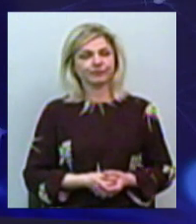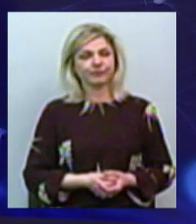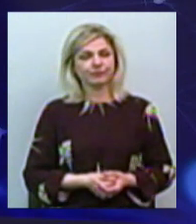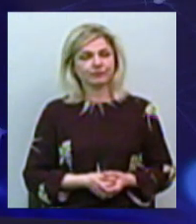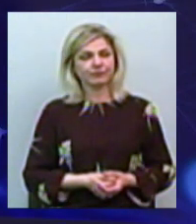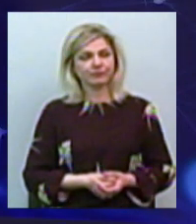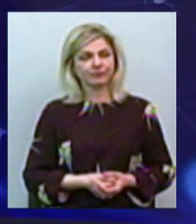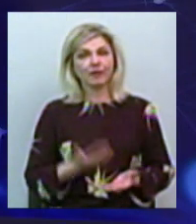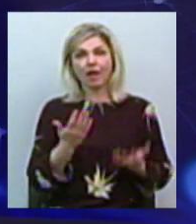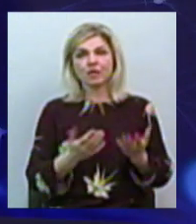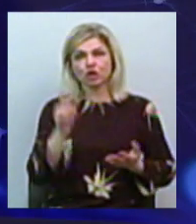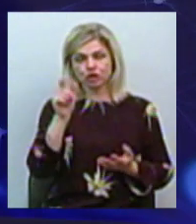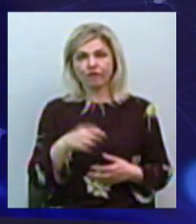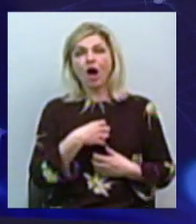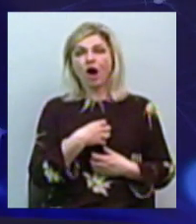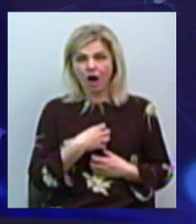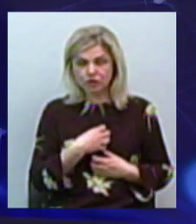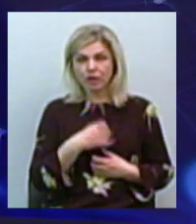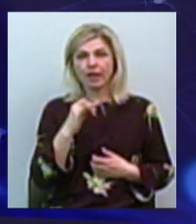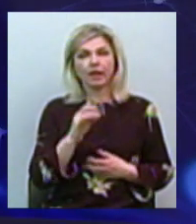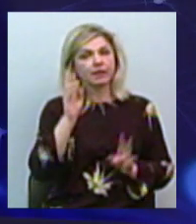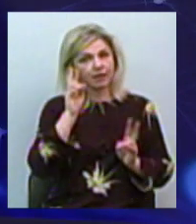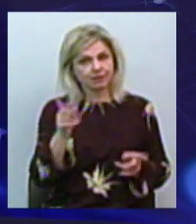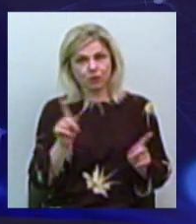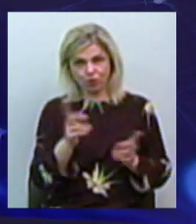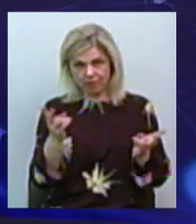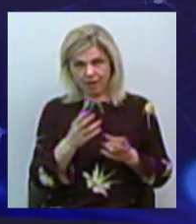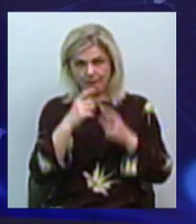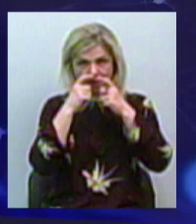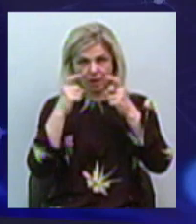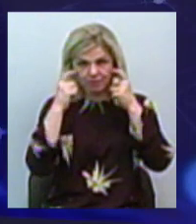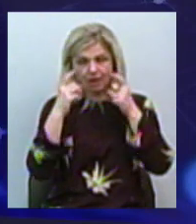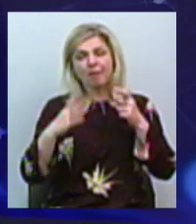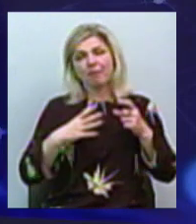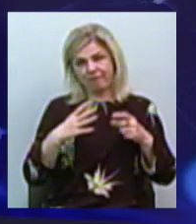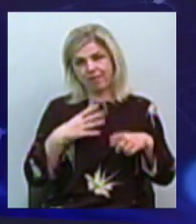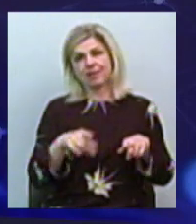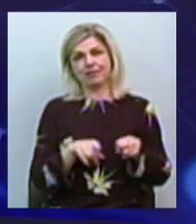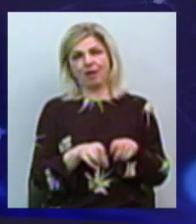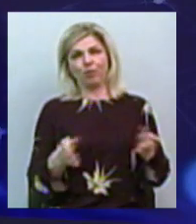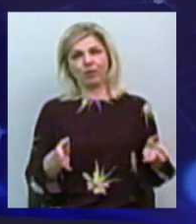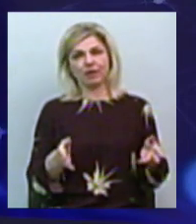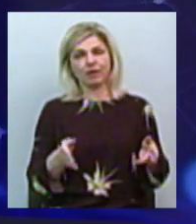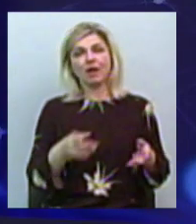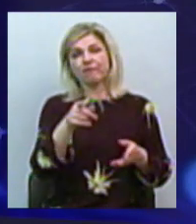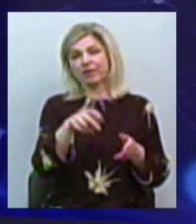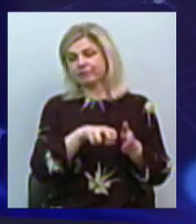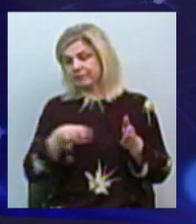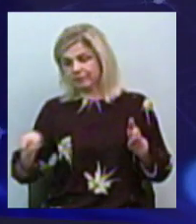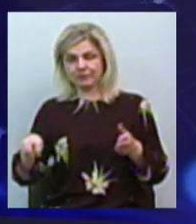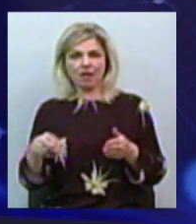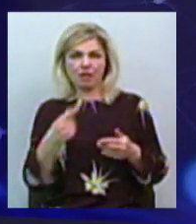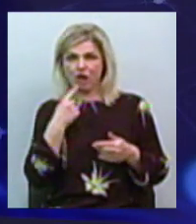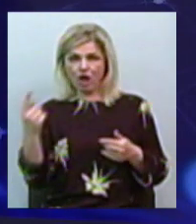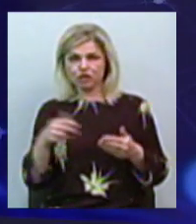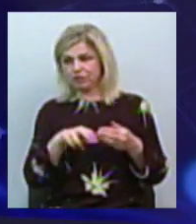тобто вона кашляє, вона чихає, при цьому вона не знає, що треба вдягати маску, ну, буває таке. От, ну, відійдіть від неї, будь ласка, подалі,